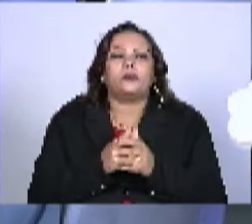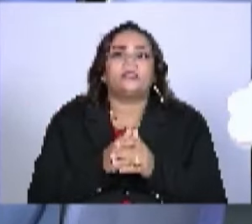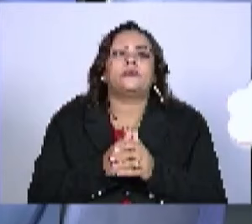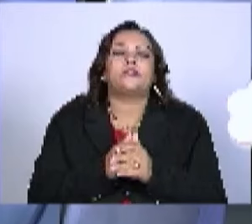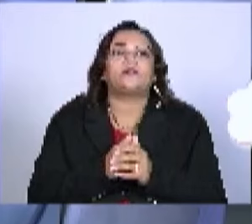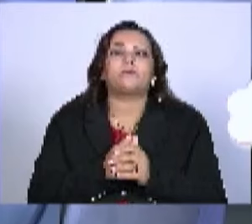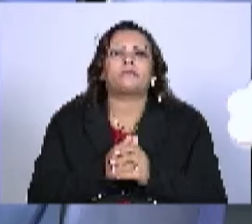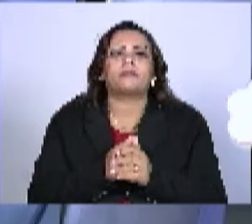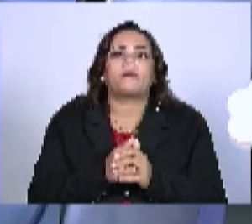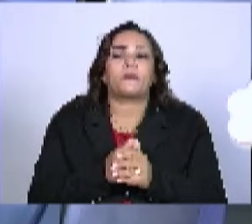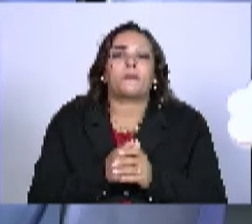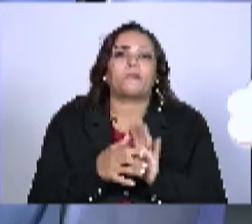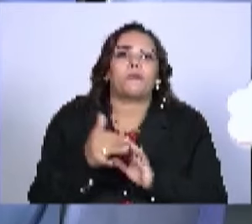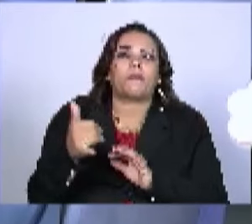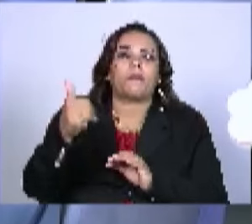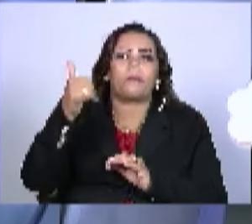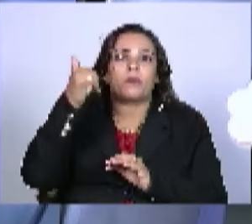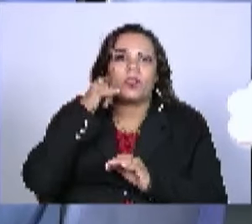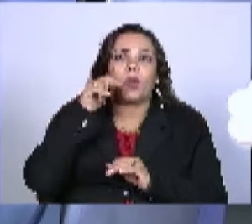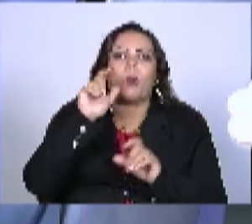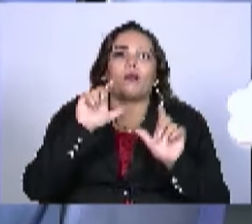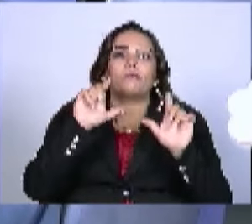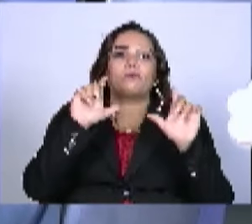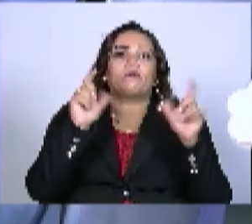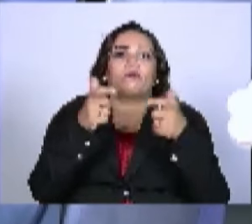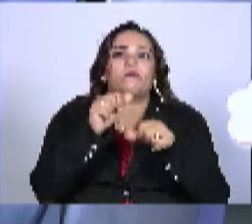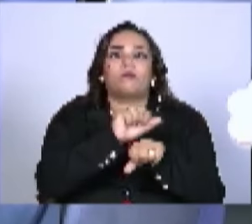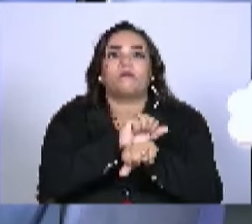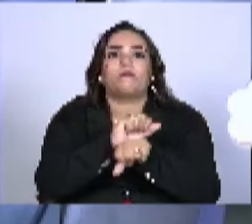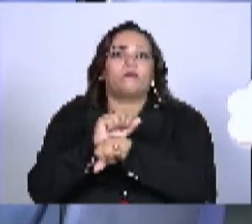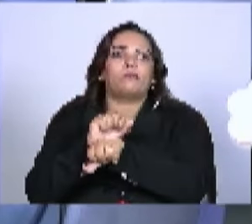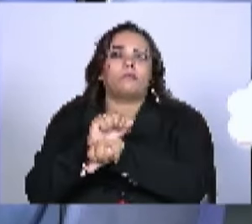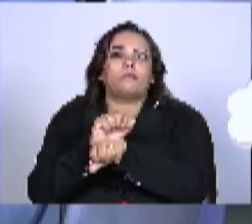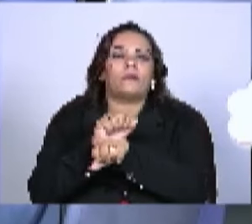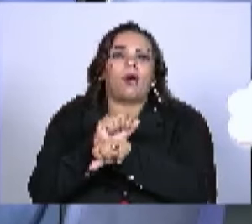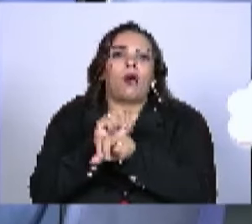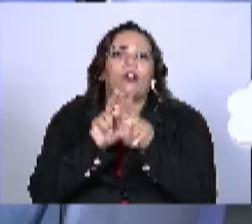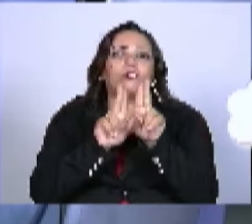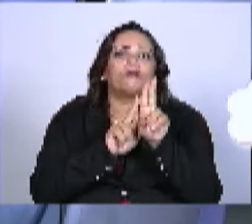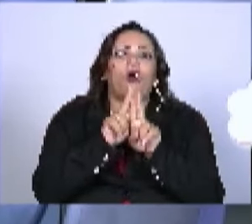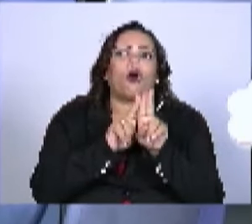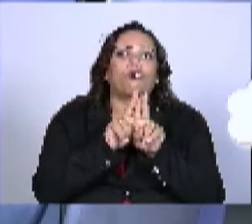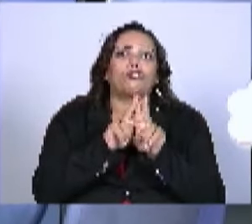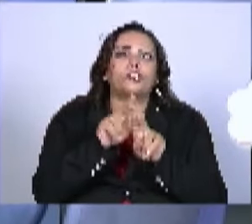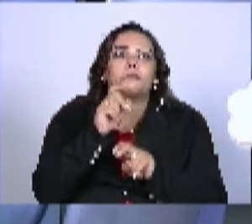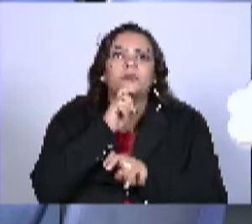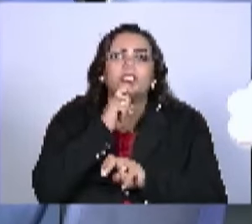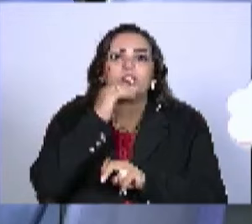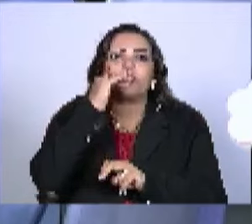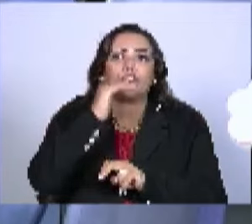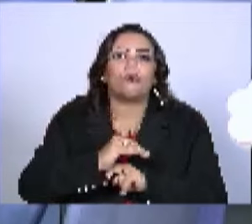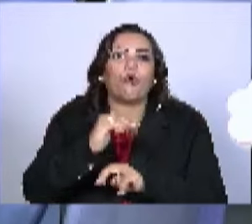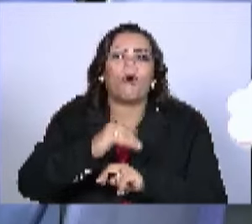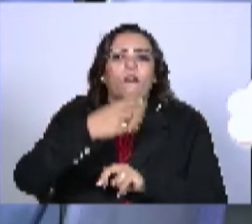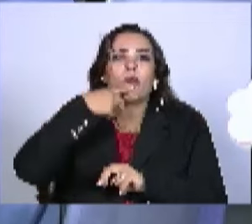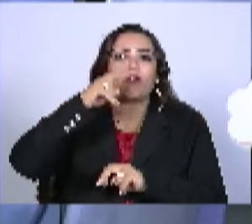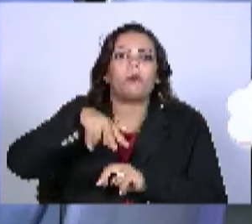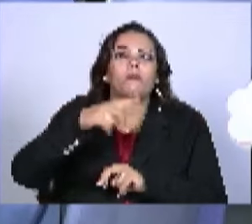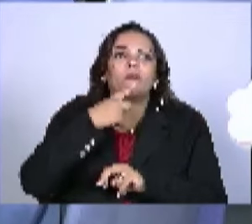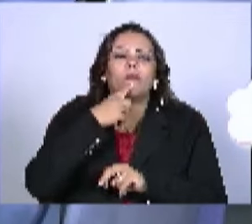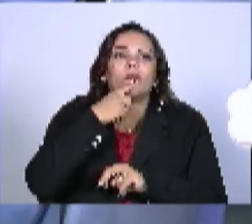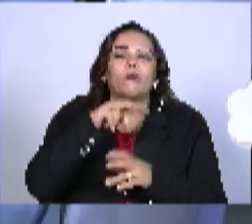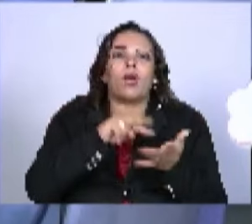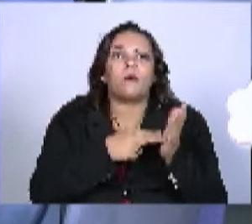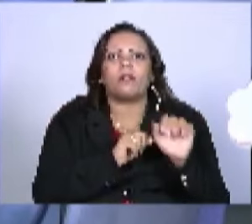الاخر يعني اتبلغ انا انه تم القبض عليه في قضيه تحرش ببنات اقل من 18 سنه وبالتالي